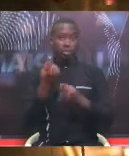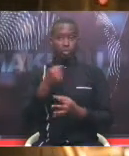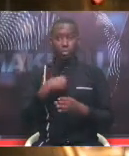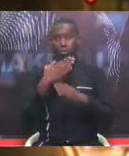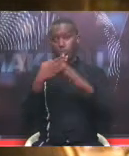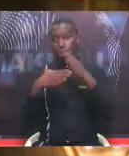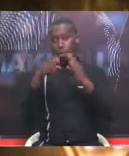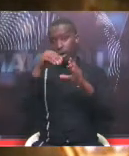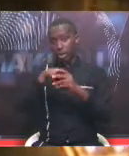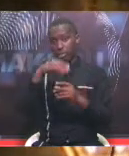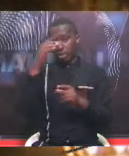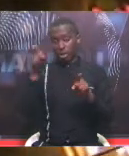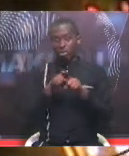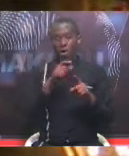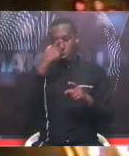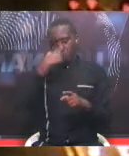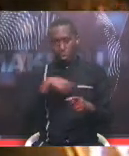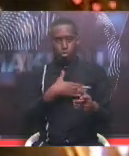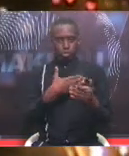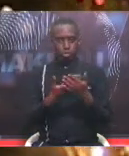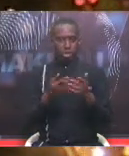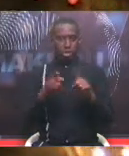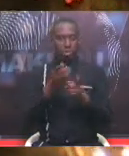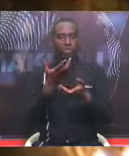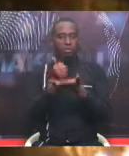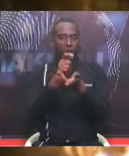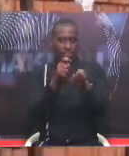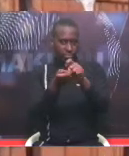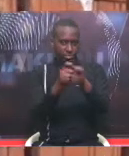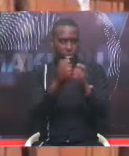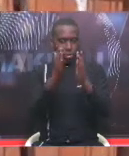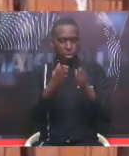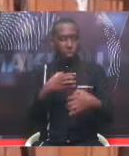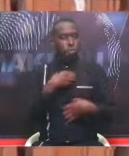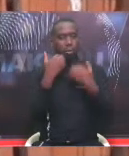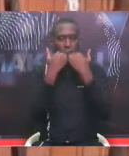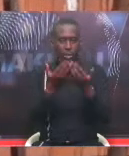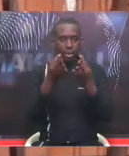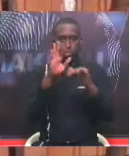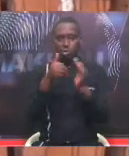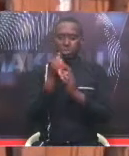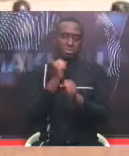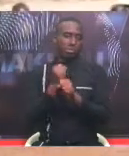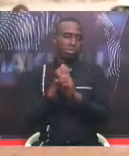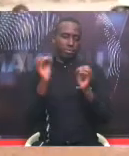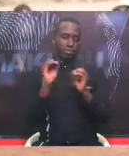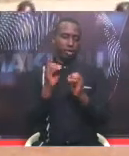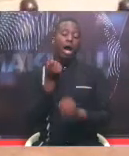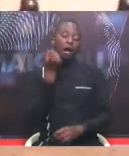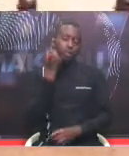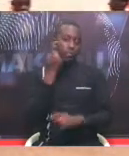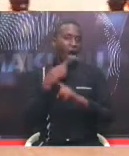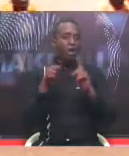bimwubakamo mu bumuntu bidufasha mu kumugorora iyo adasurwa n'ibyo mumukorera byose akenshi arabyumva